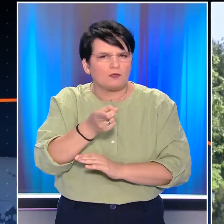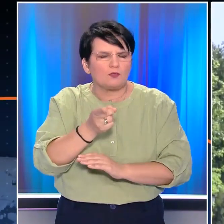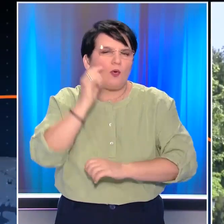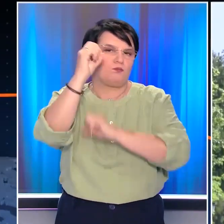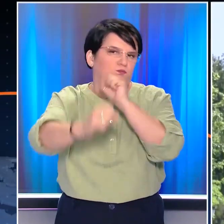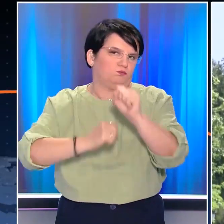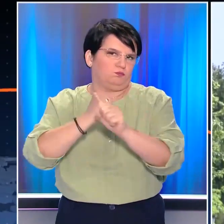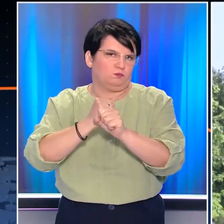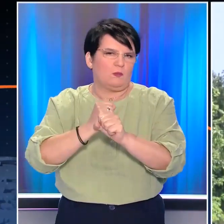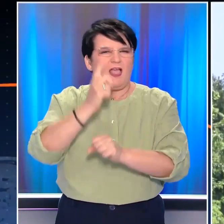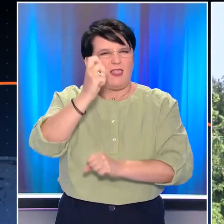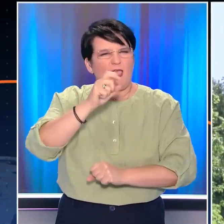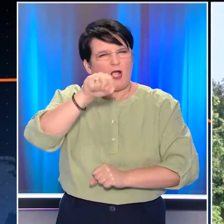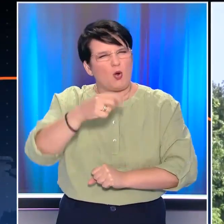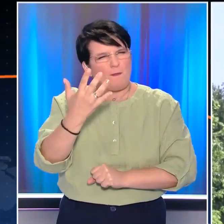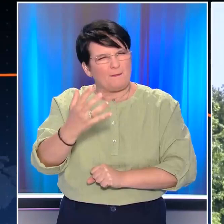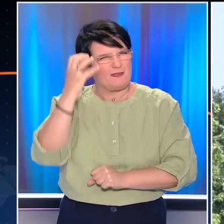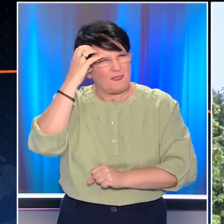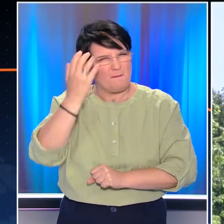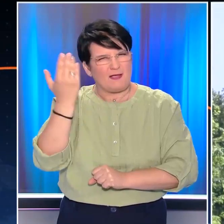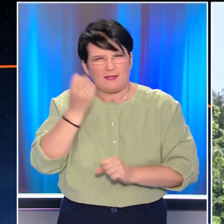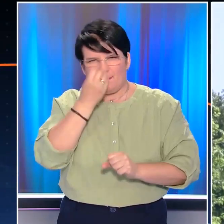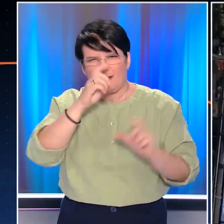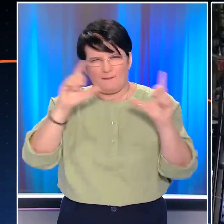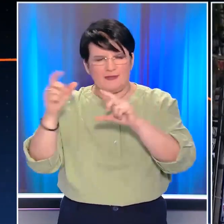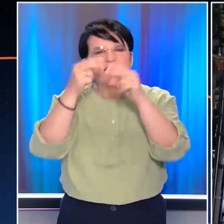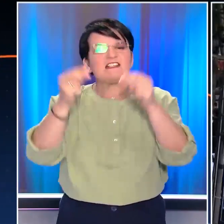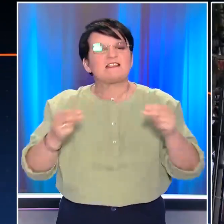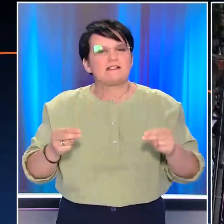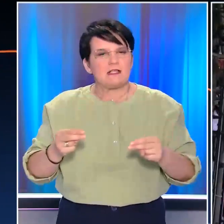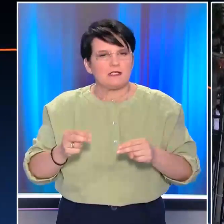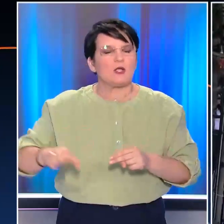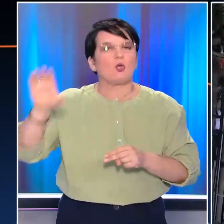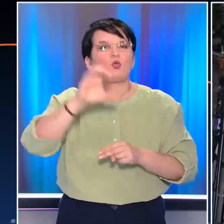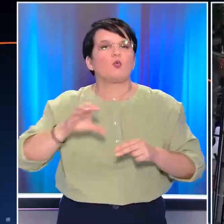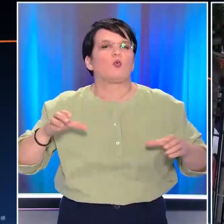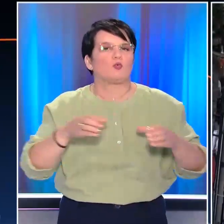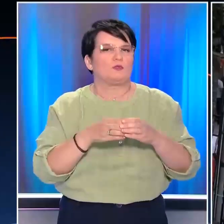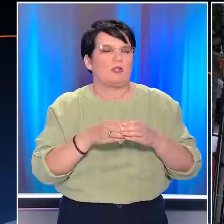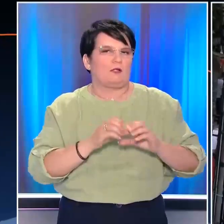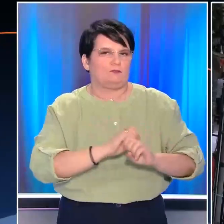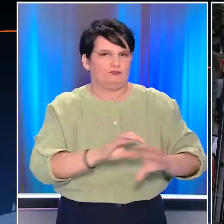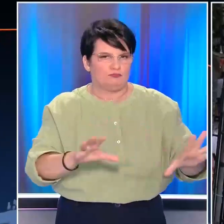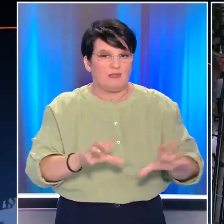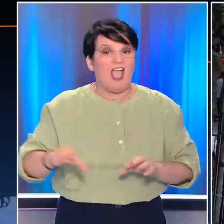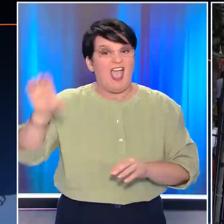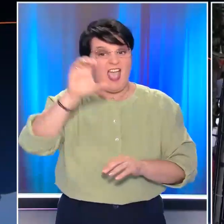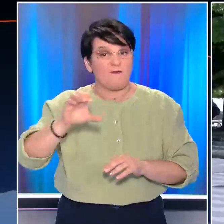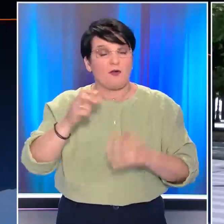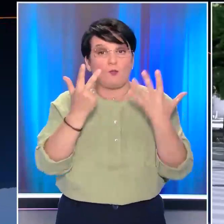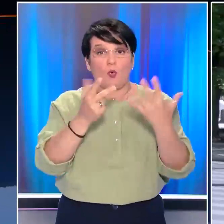ετήσια βάση από 10,5% το Μάιο, σύμφωνα με τα προσωρινά στοιχεία που ανακοίνωσε η Eurostat. Ενώ στην Ευρωζώνη αυξήθηκε